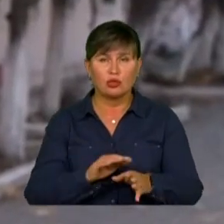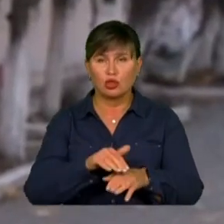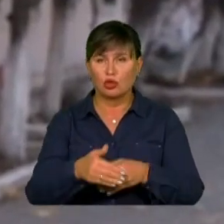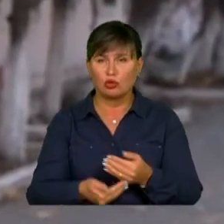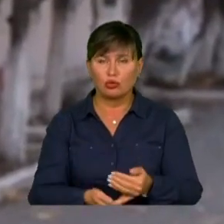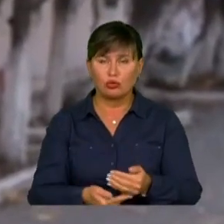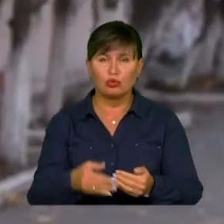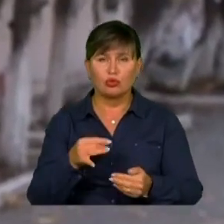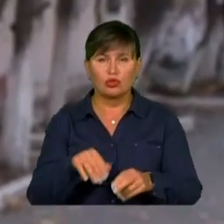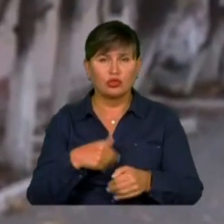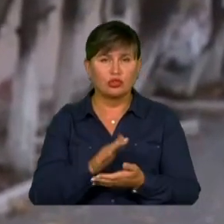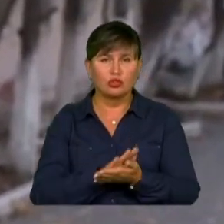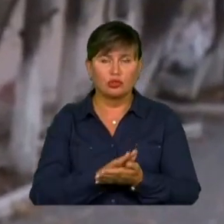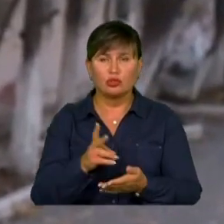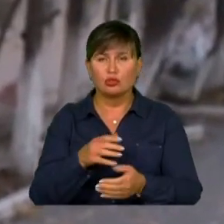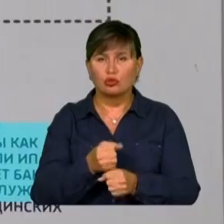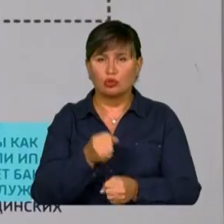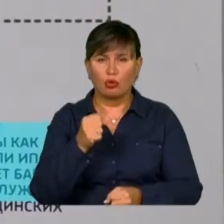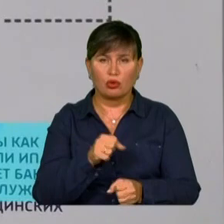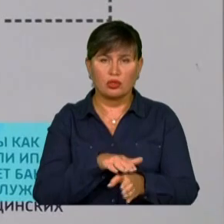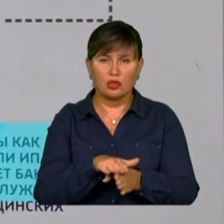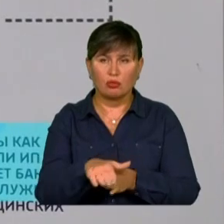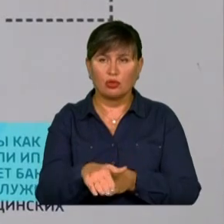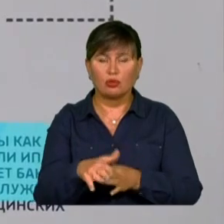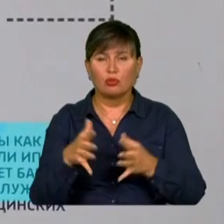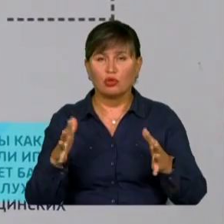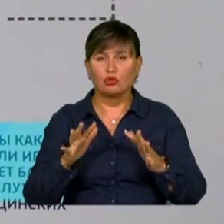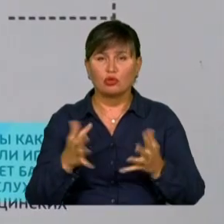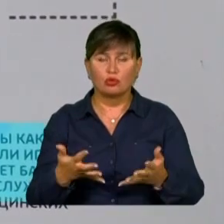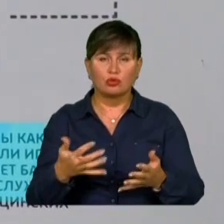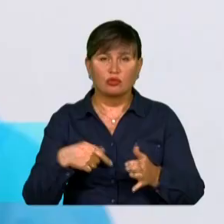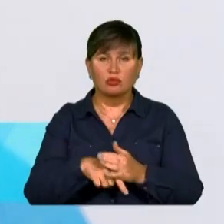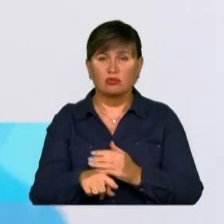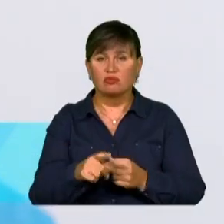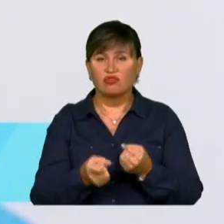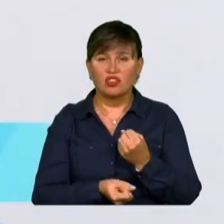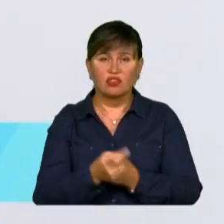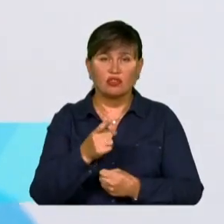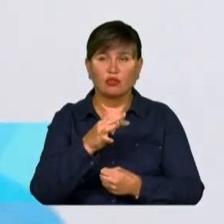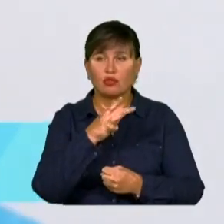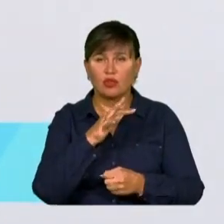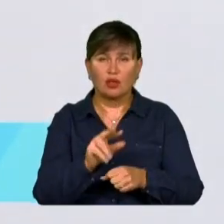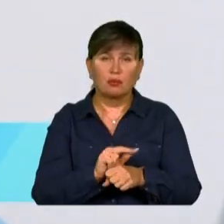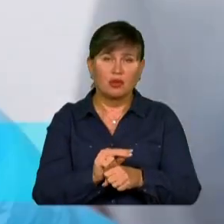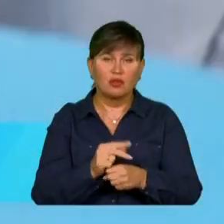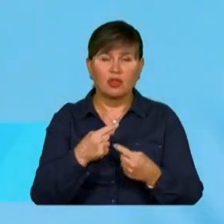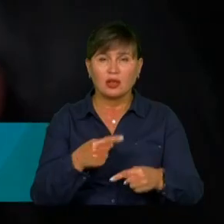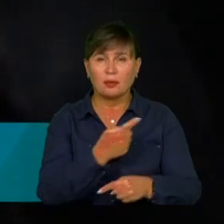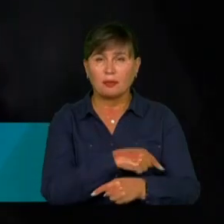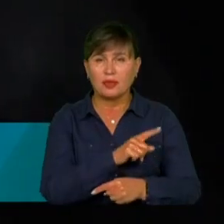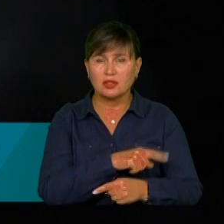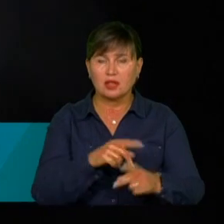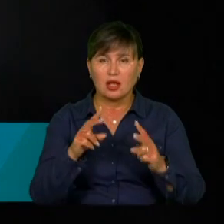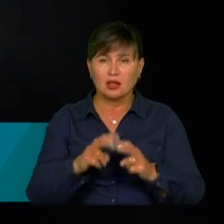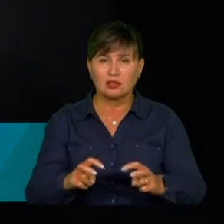руки. Личную гигиену нужно строго соблюдать. В большинстве случаев признаки эхинококка выявляются во время профилактических медицинских